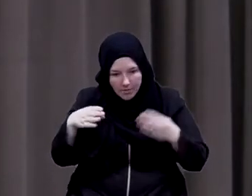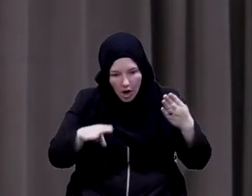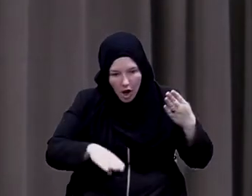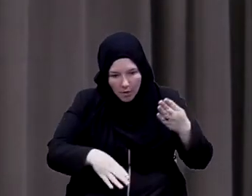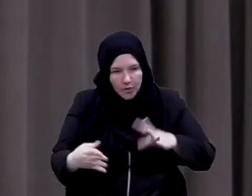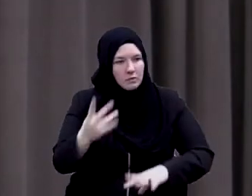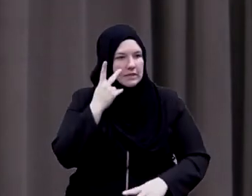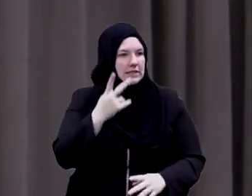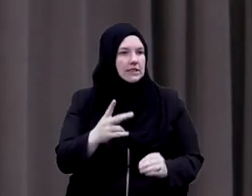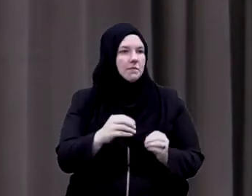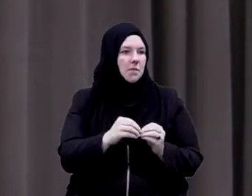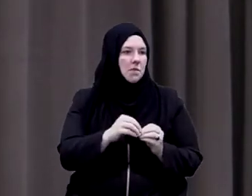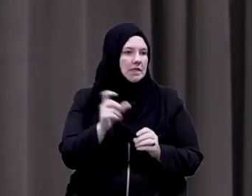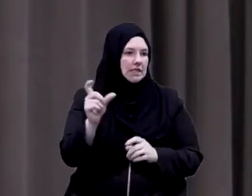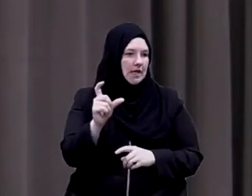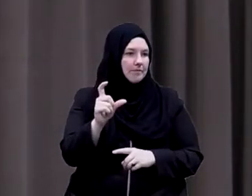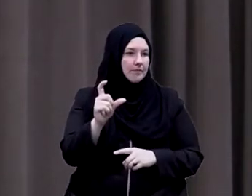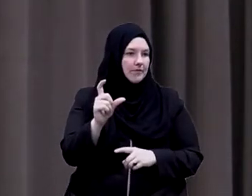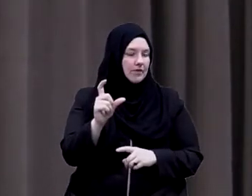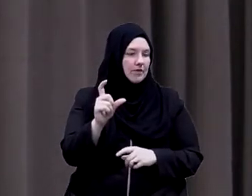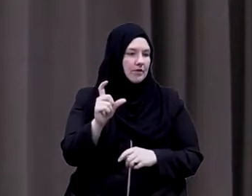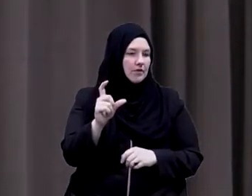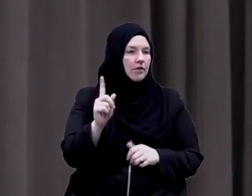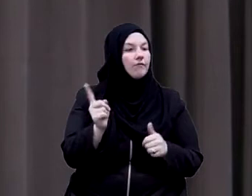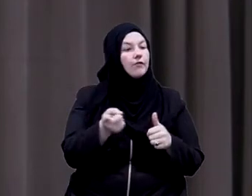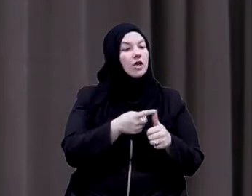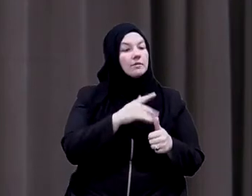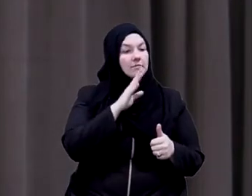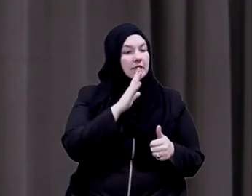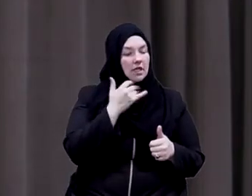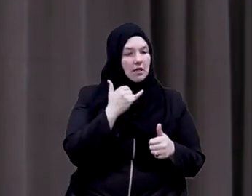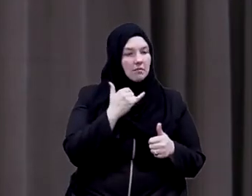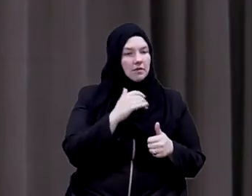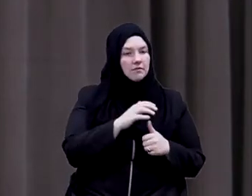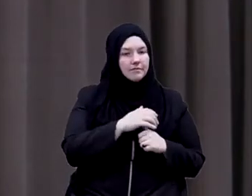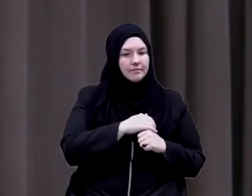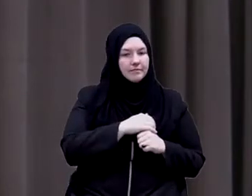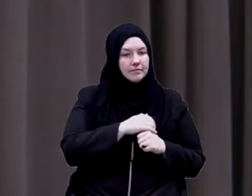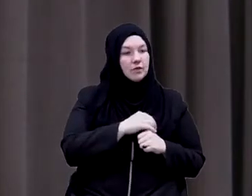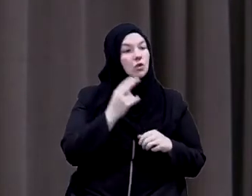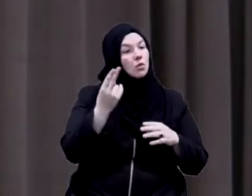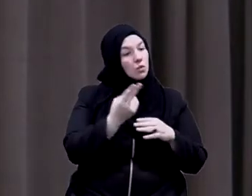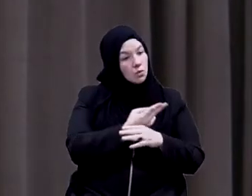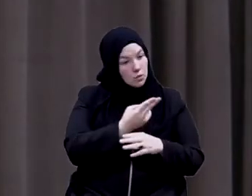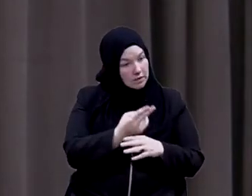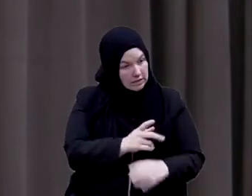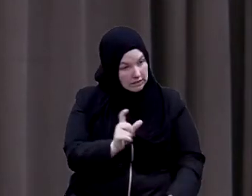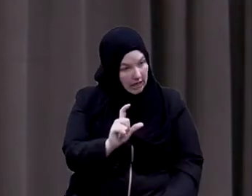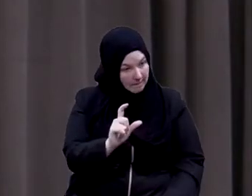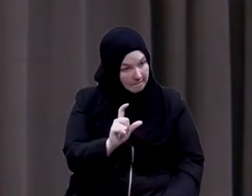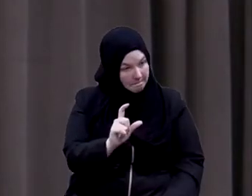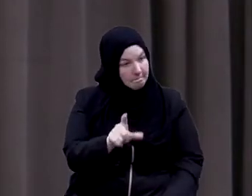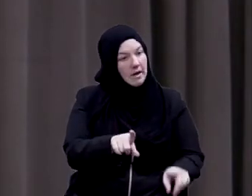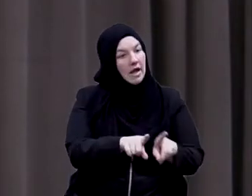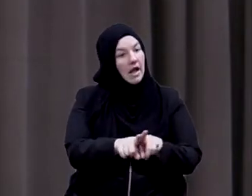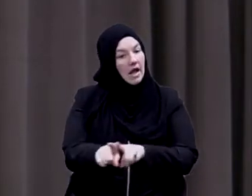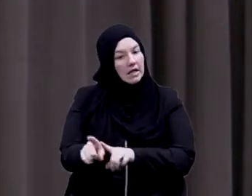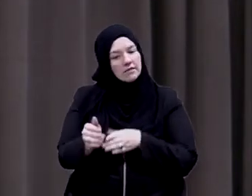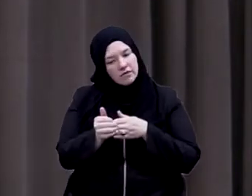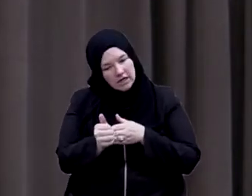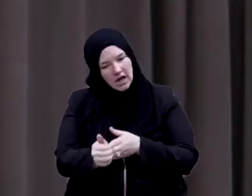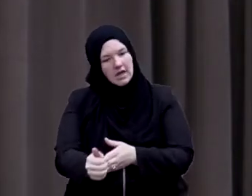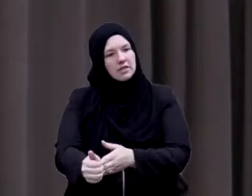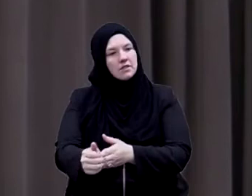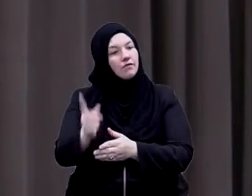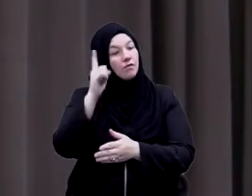The first is أَوَّلُهَا الْحُكْمُ. To use Islam as a source of guidance